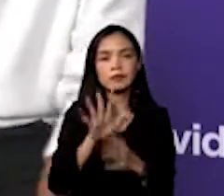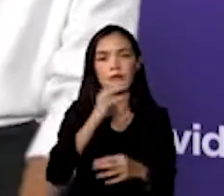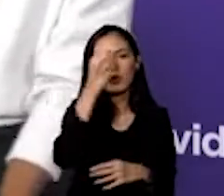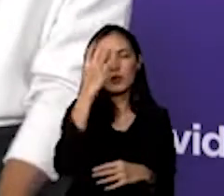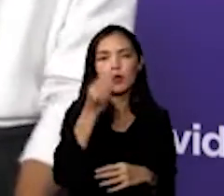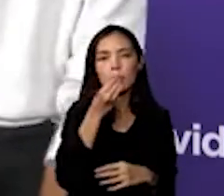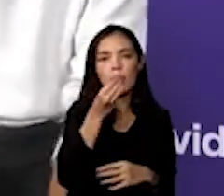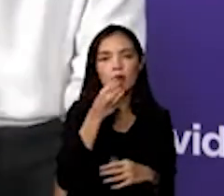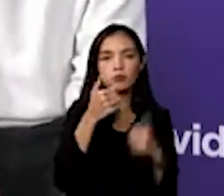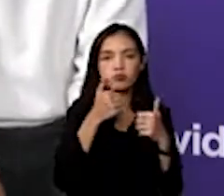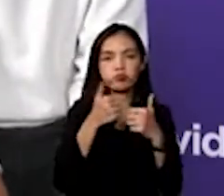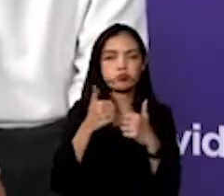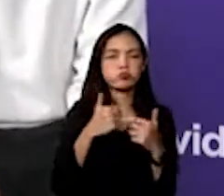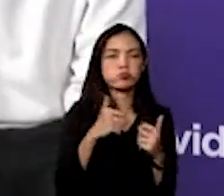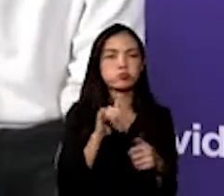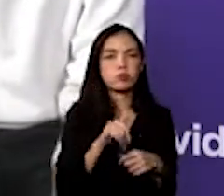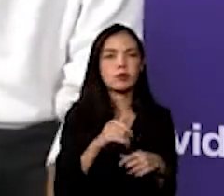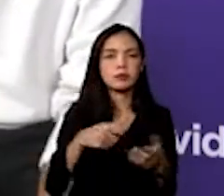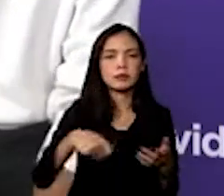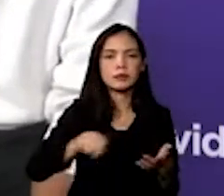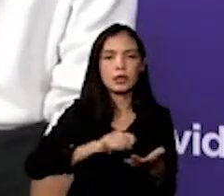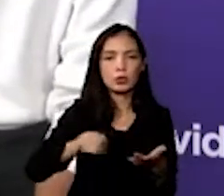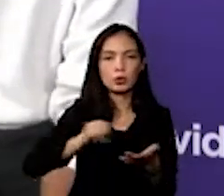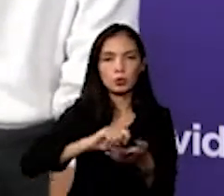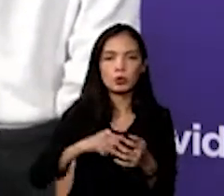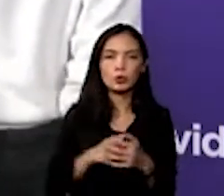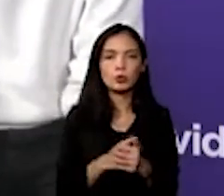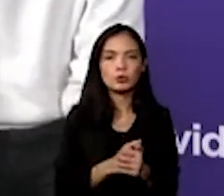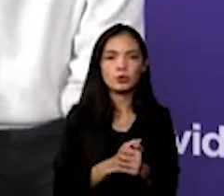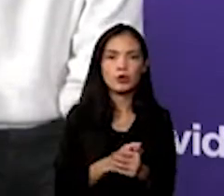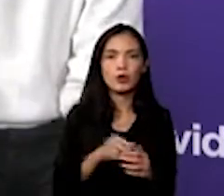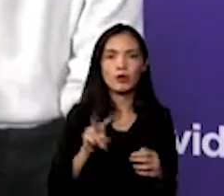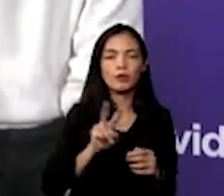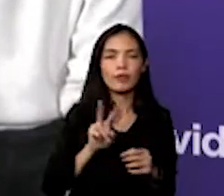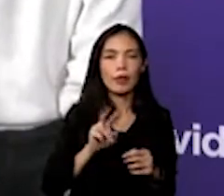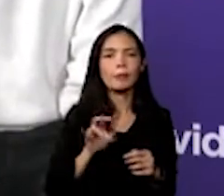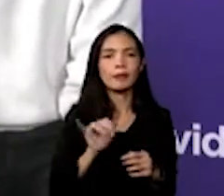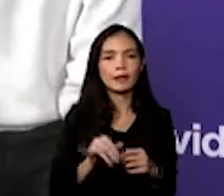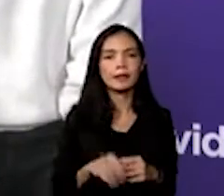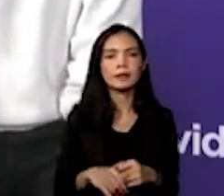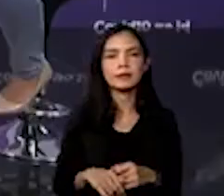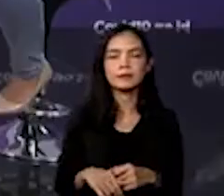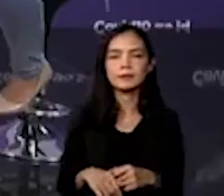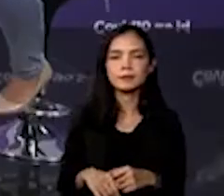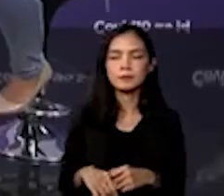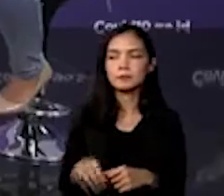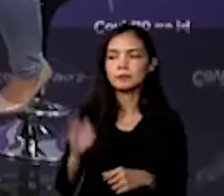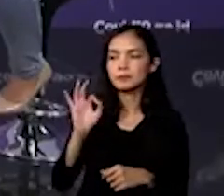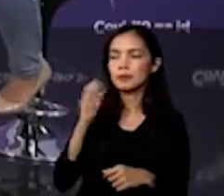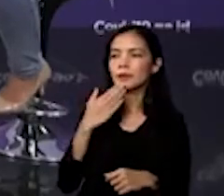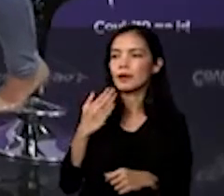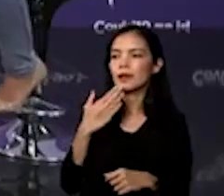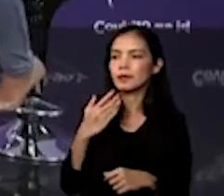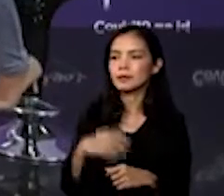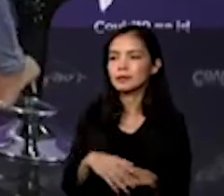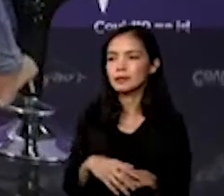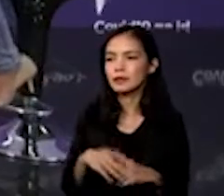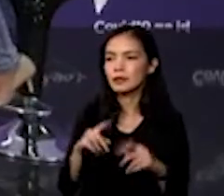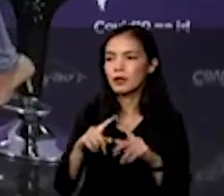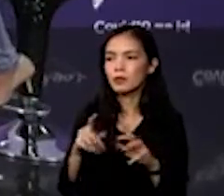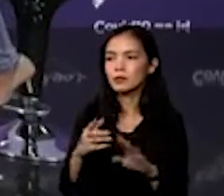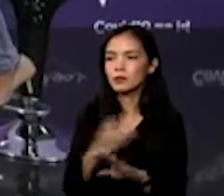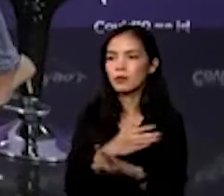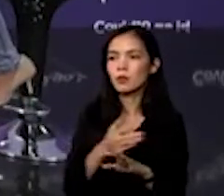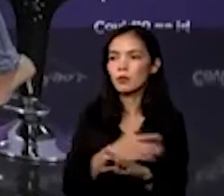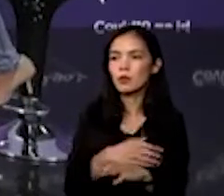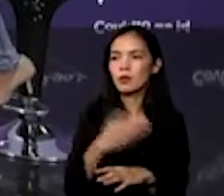yang sehat-sehat kayak sayuran yang vitamin lah oke terima kasih Idris Tapi sebelum saya ke Maulana Saya punya satu pertanyaan nih